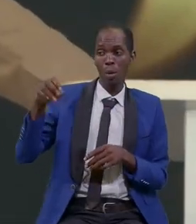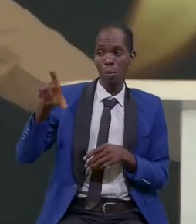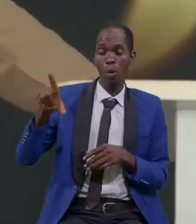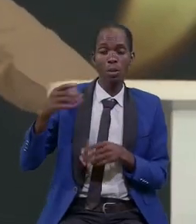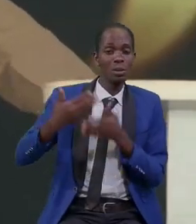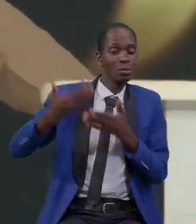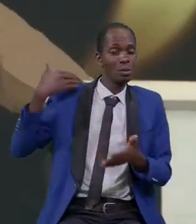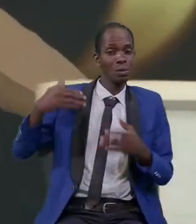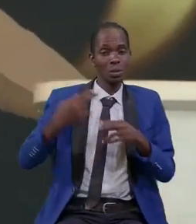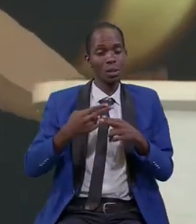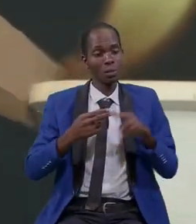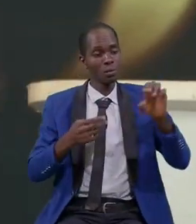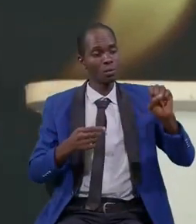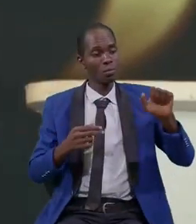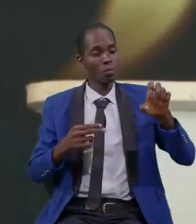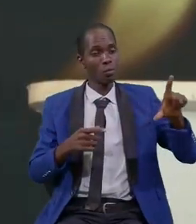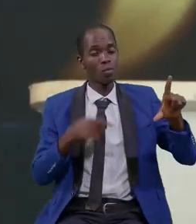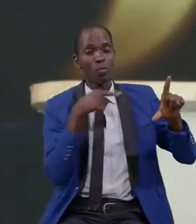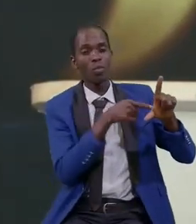zélé pour persécuter,